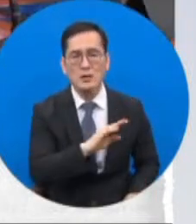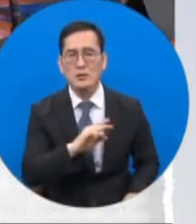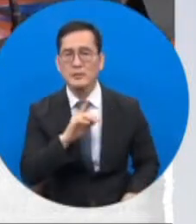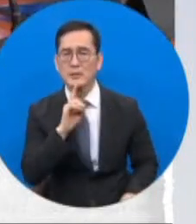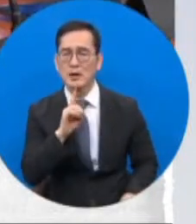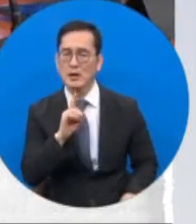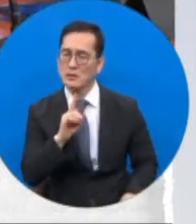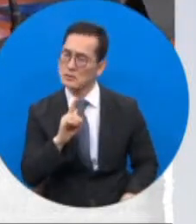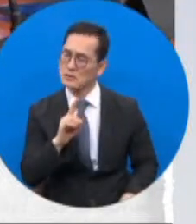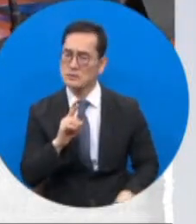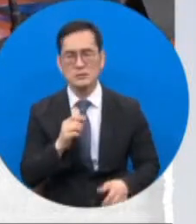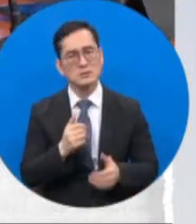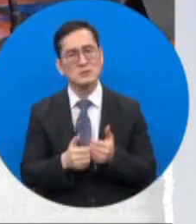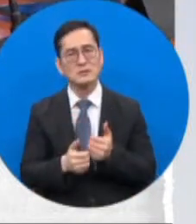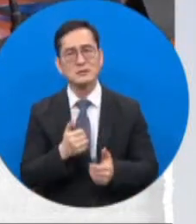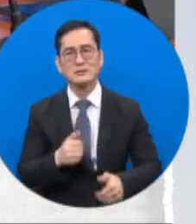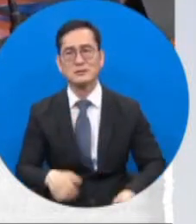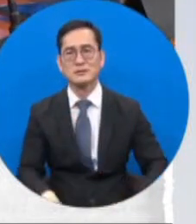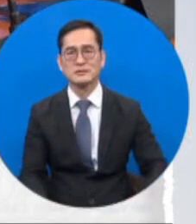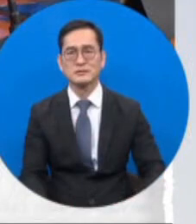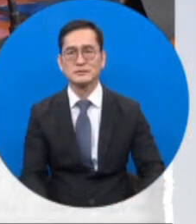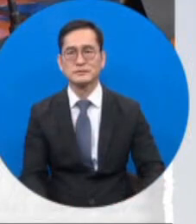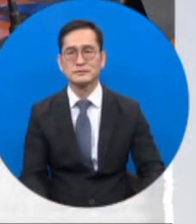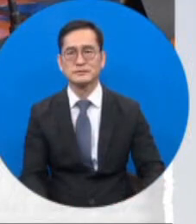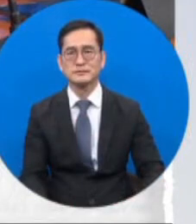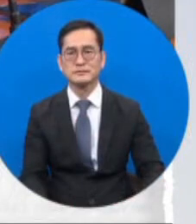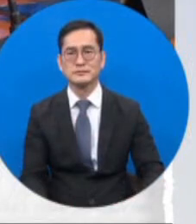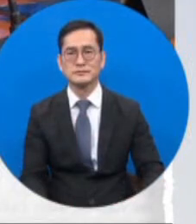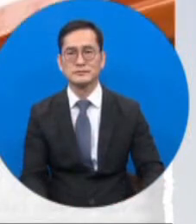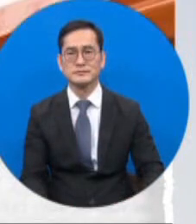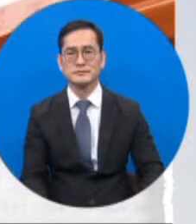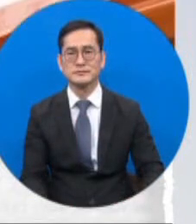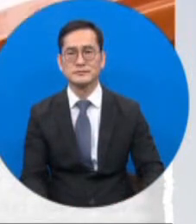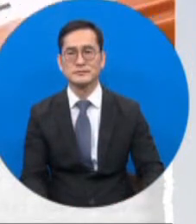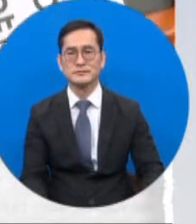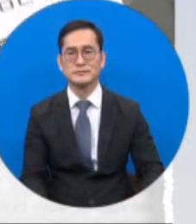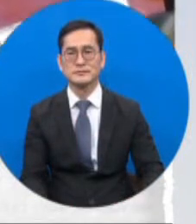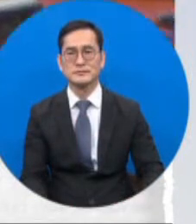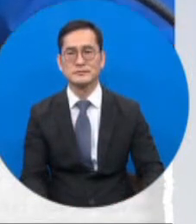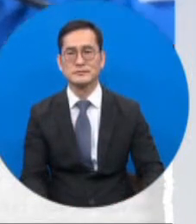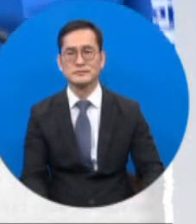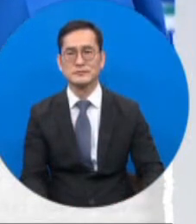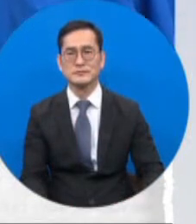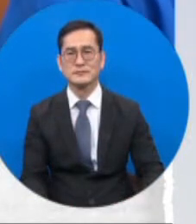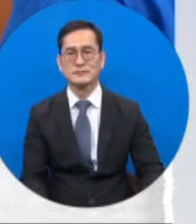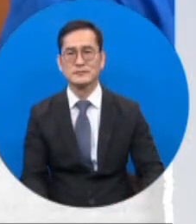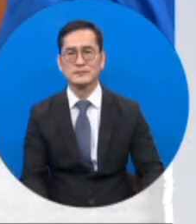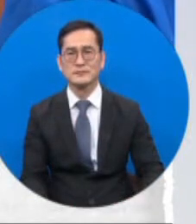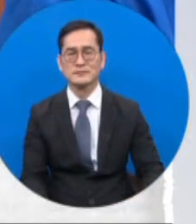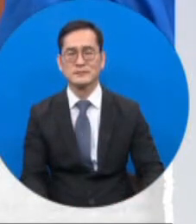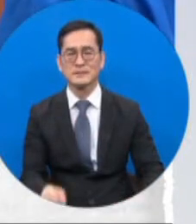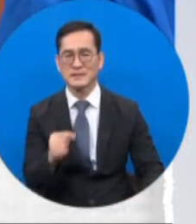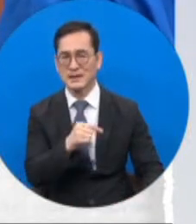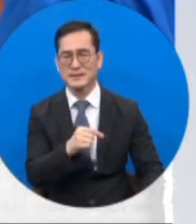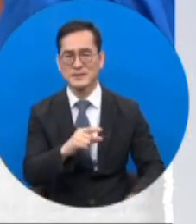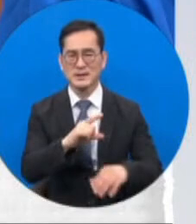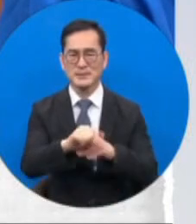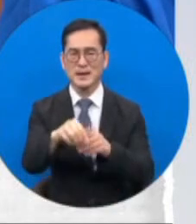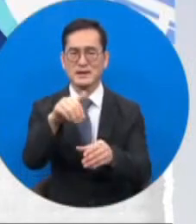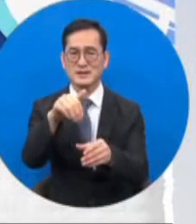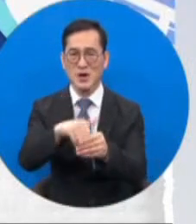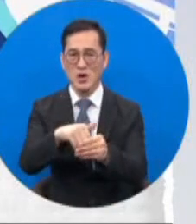얘기했을까? 저는 제 정치 경험으로 보면 지금 민주당 안에서는 지선보다는 지선이 끝나고